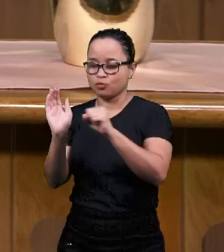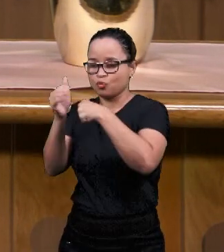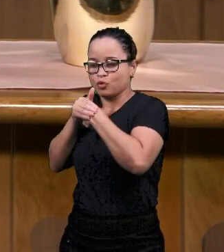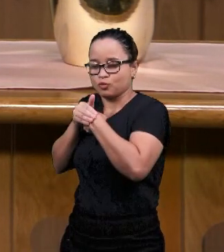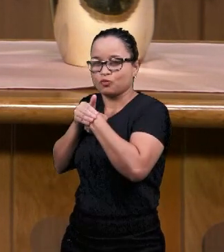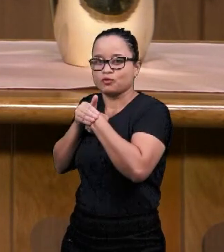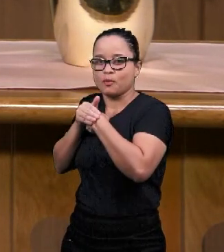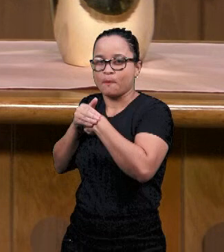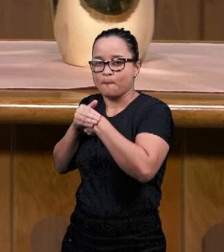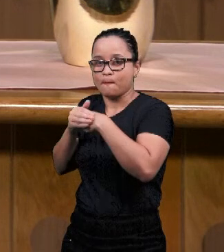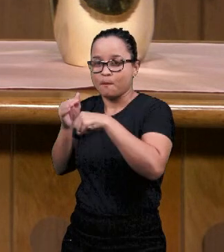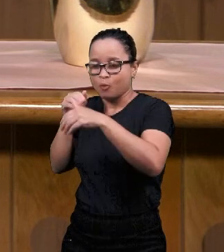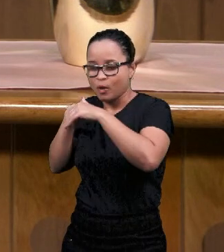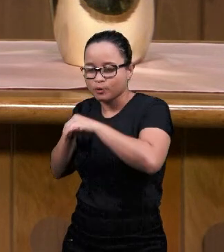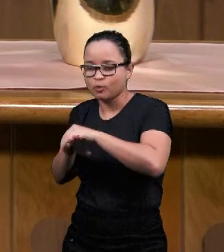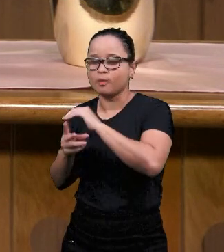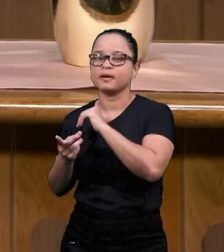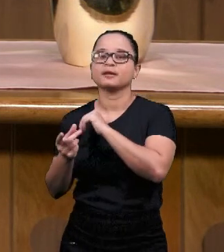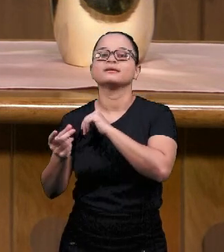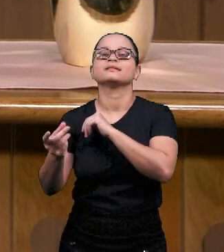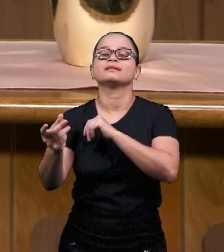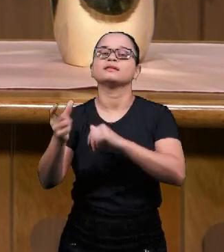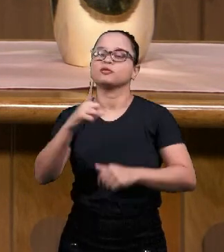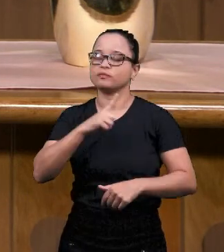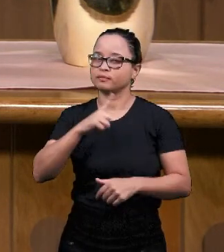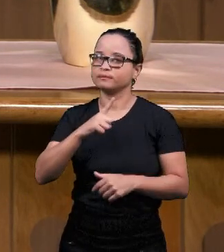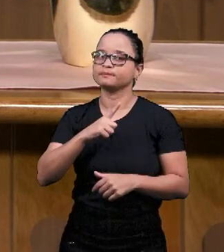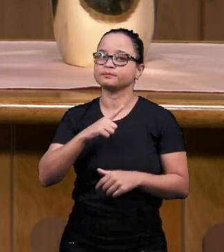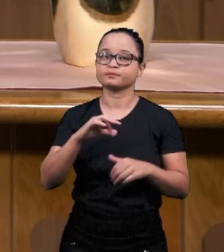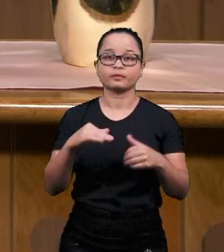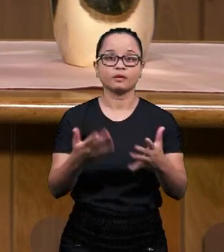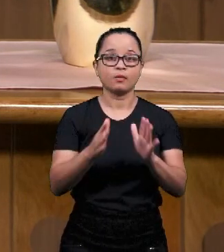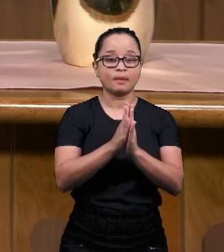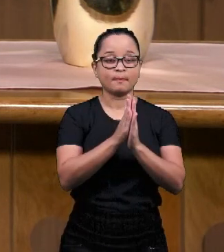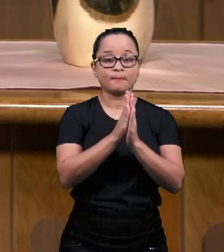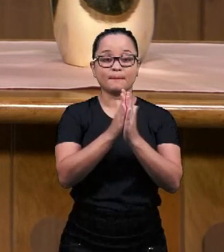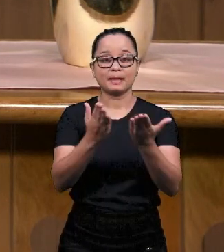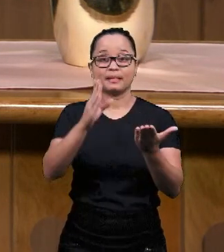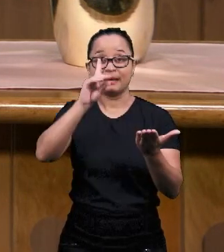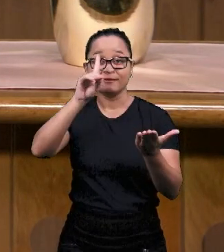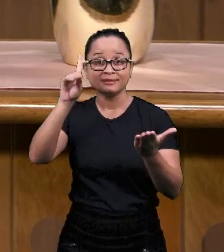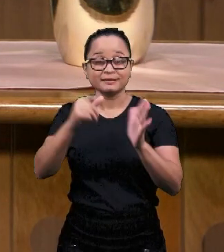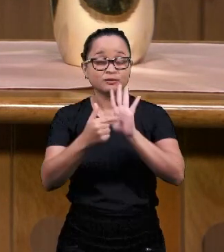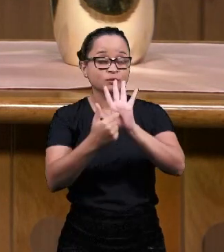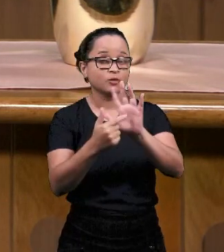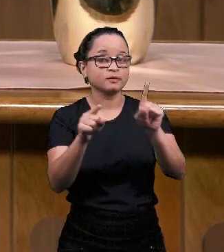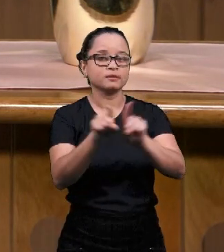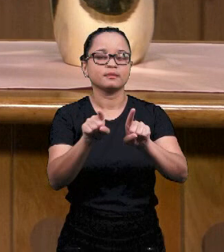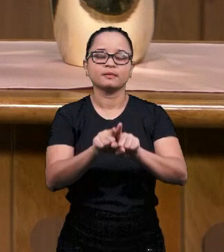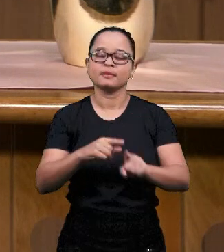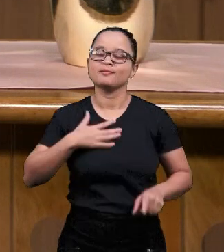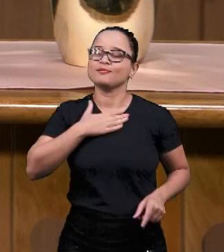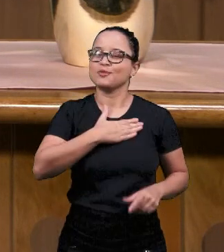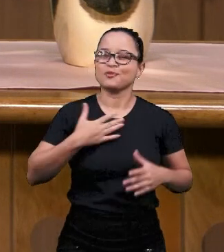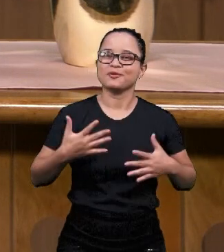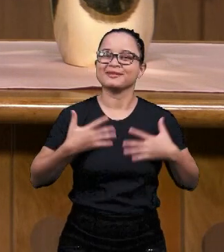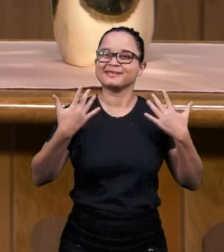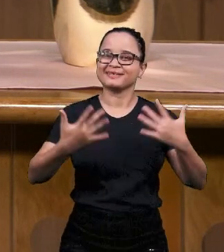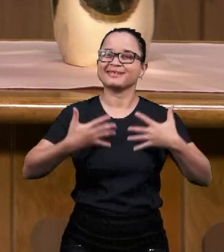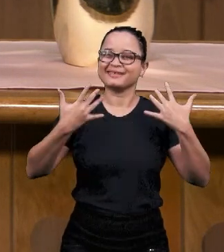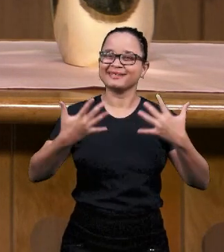чтобы иметь его навсегда. Он сокрыл сокровище, и Библия говорит, и